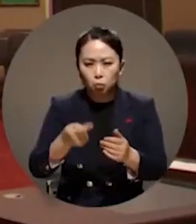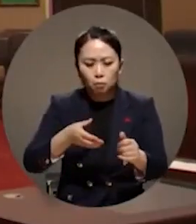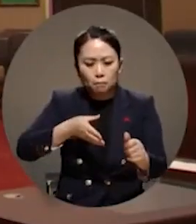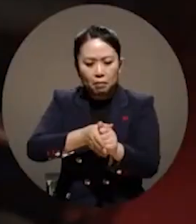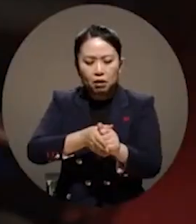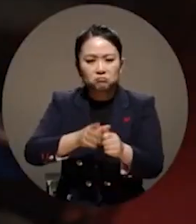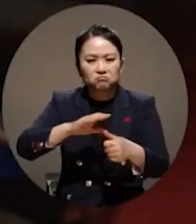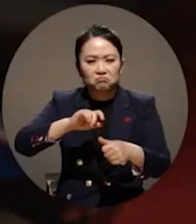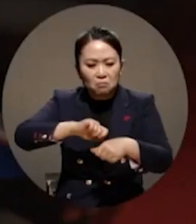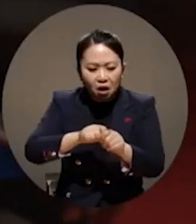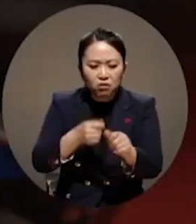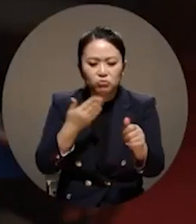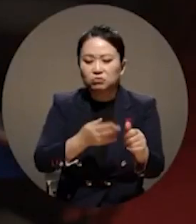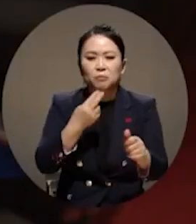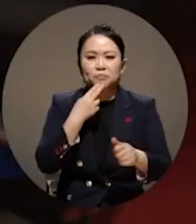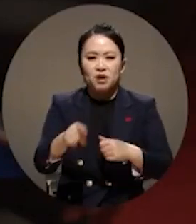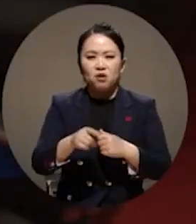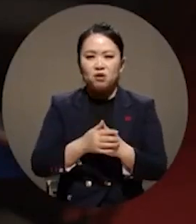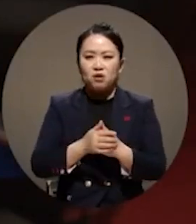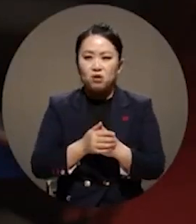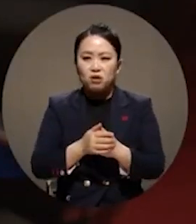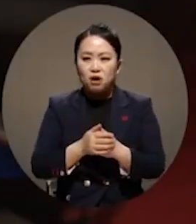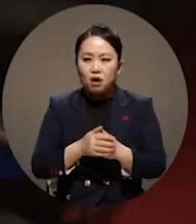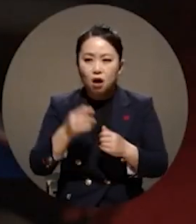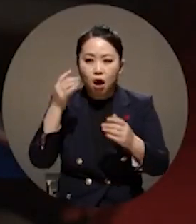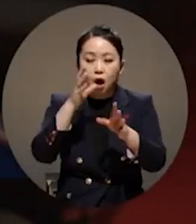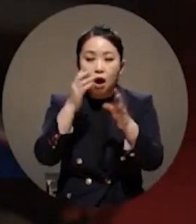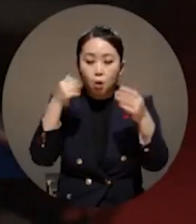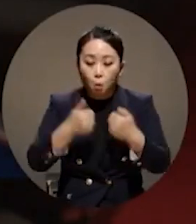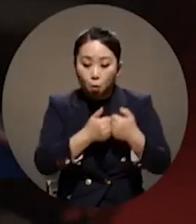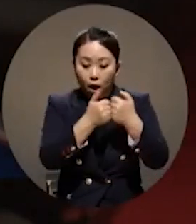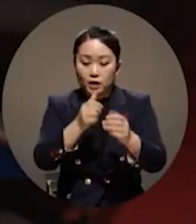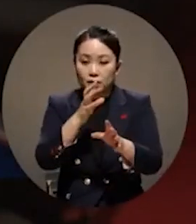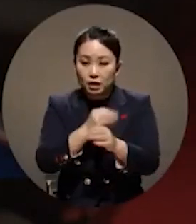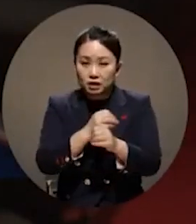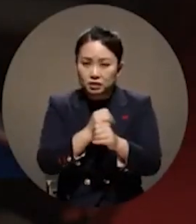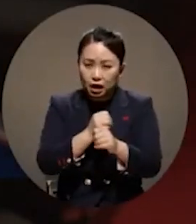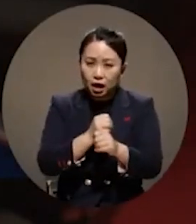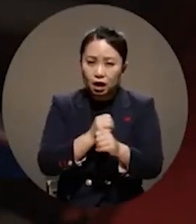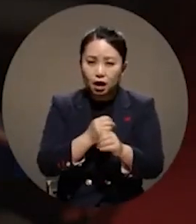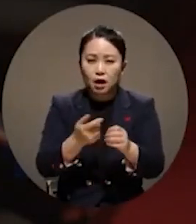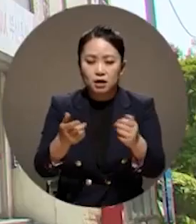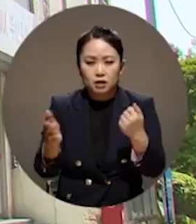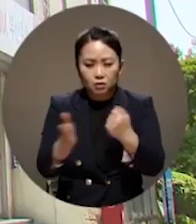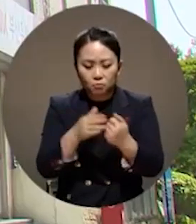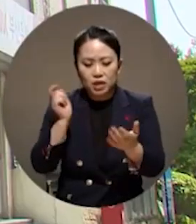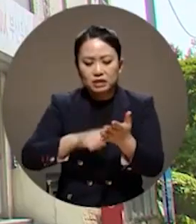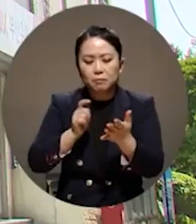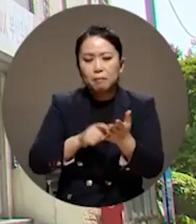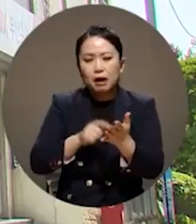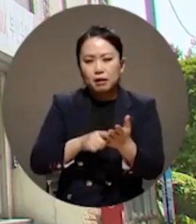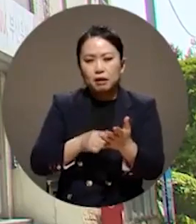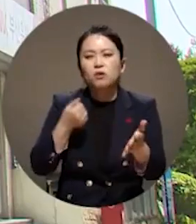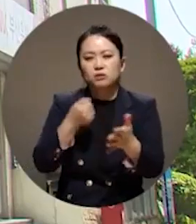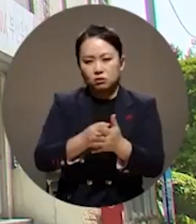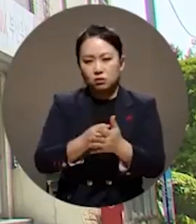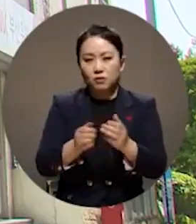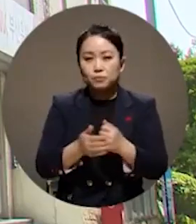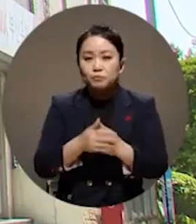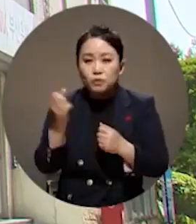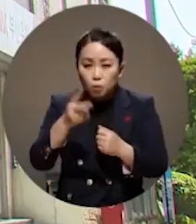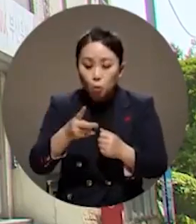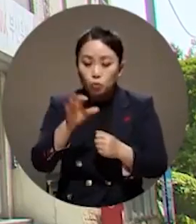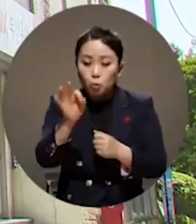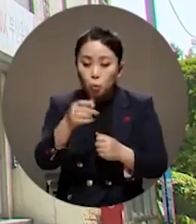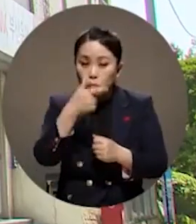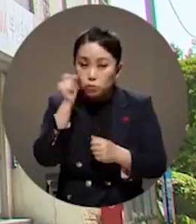핵이 1층이라든지 고려하고 이랬을 때 좀 급하게 이루어지가지고. 출장비가 부족하면 다른 예산을